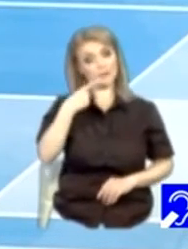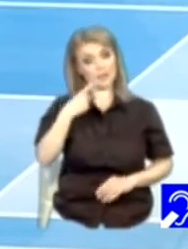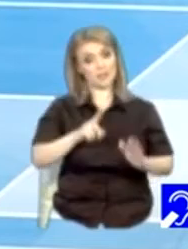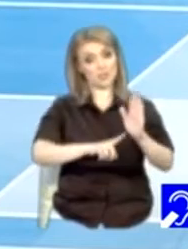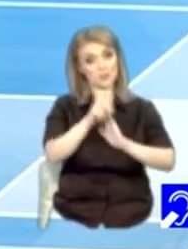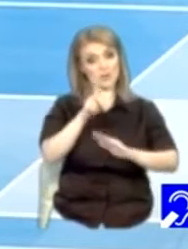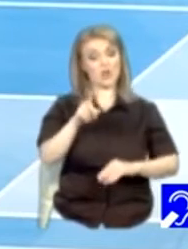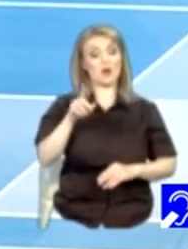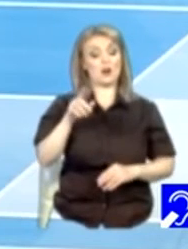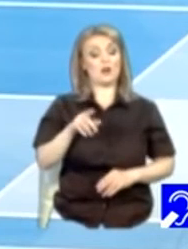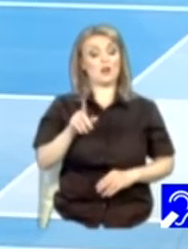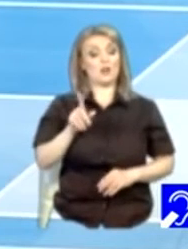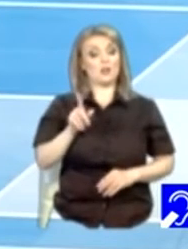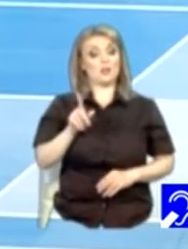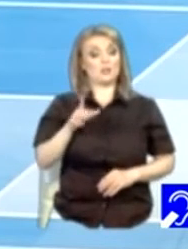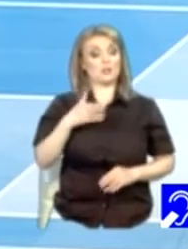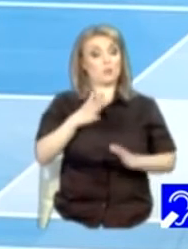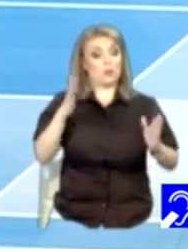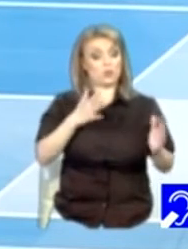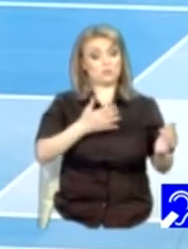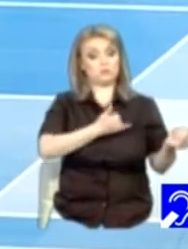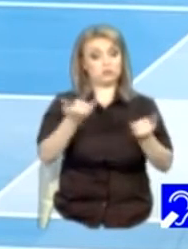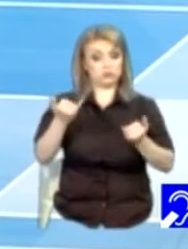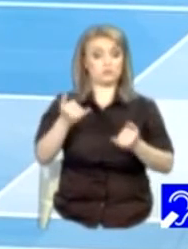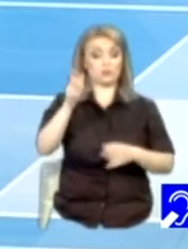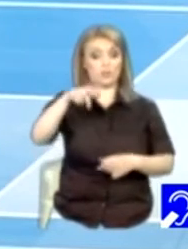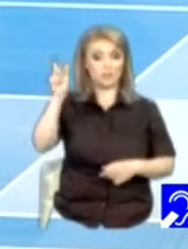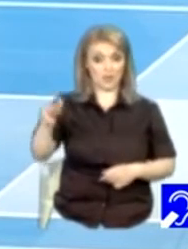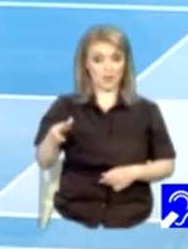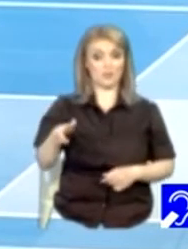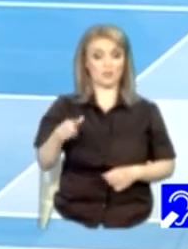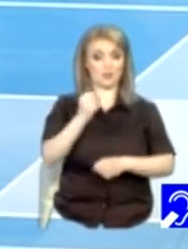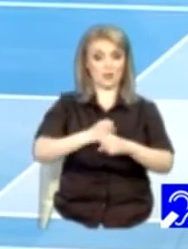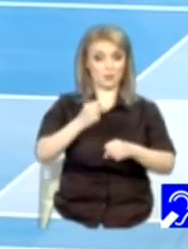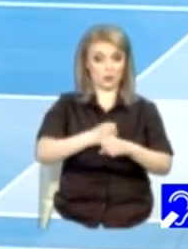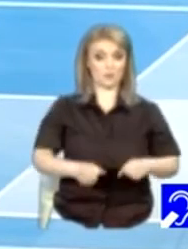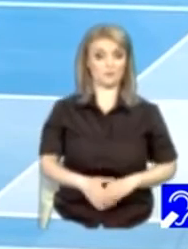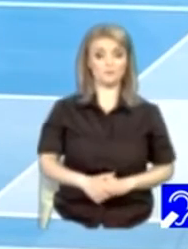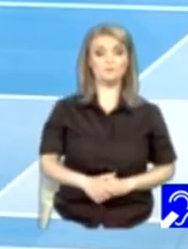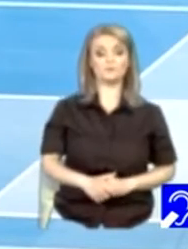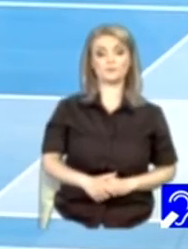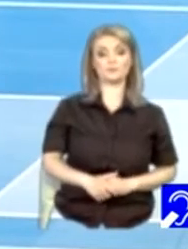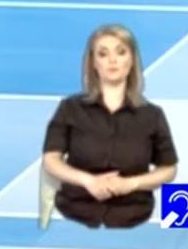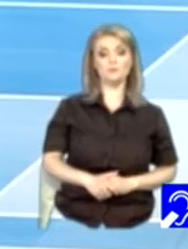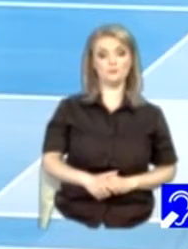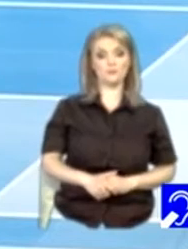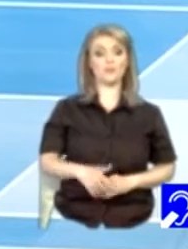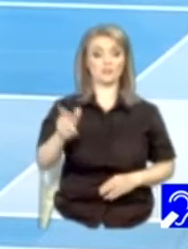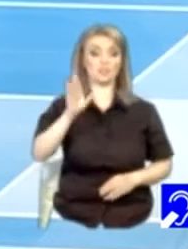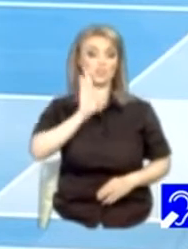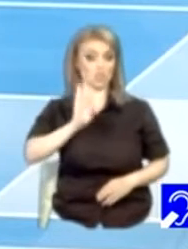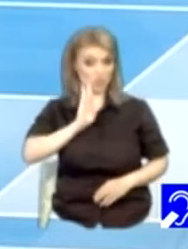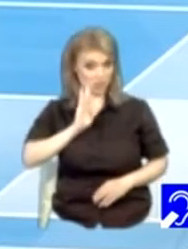interesul partidului dumneavoastră pentru echitate socială și ați menționat anumite categorii vulnerabile. Sunteți